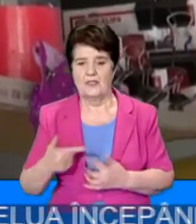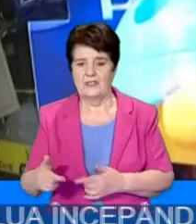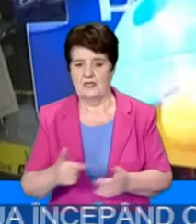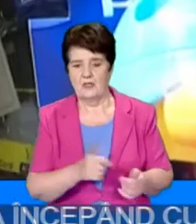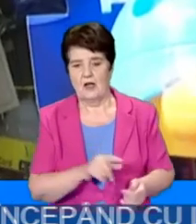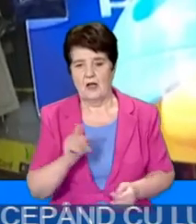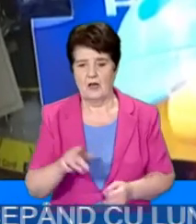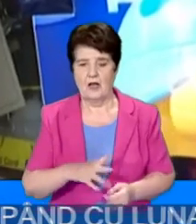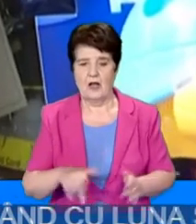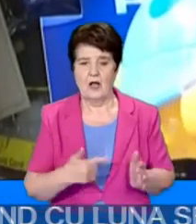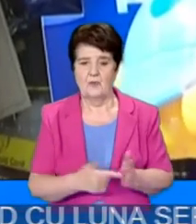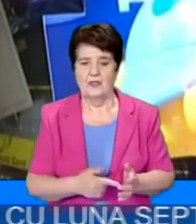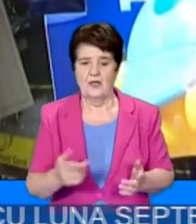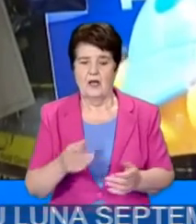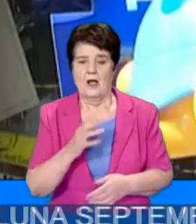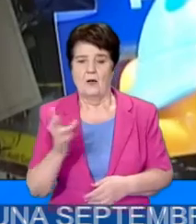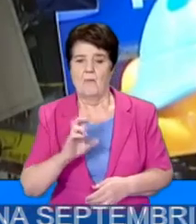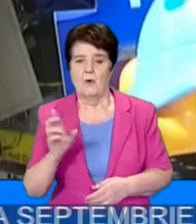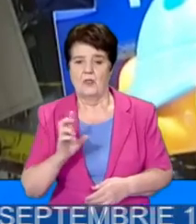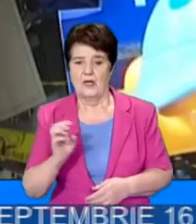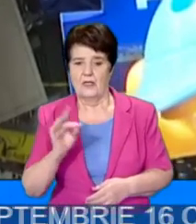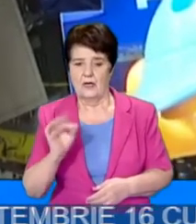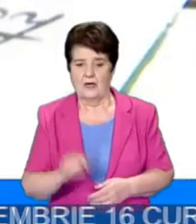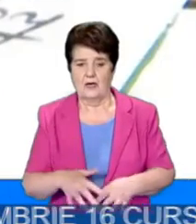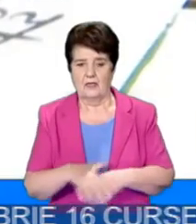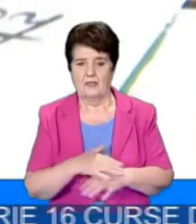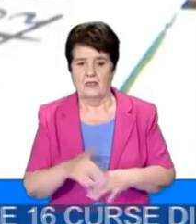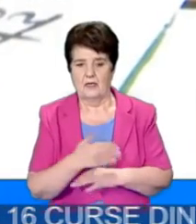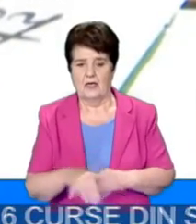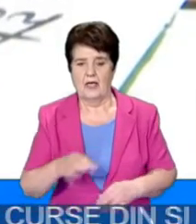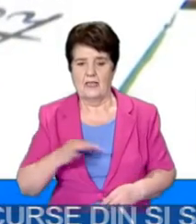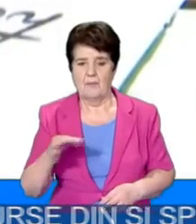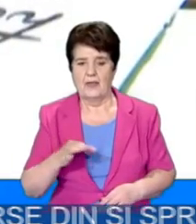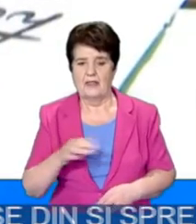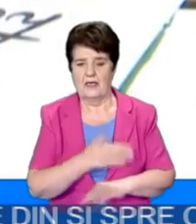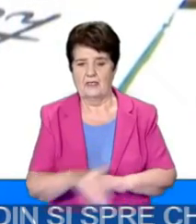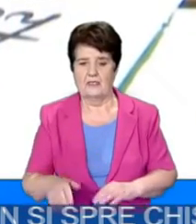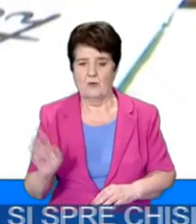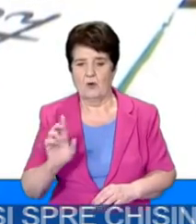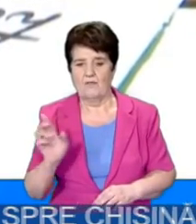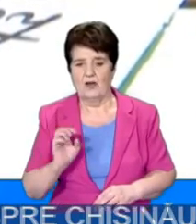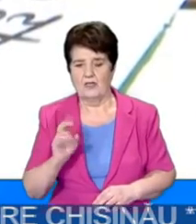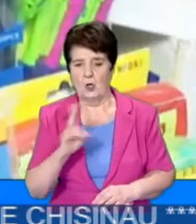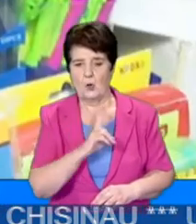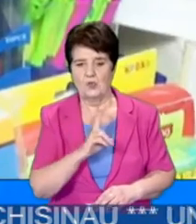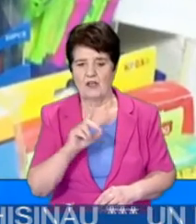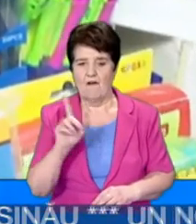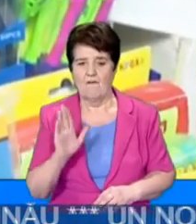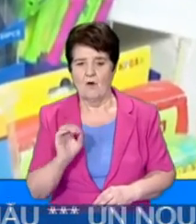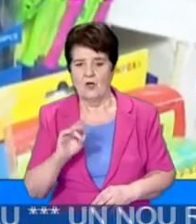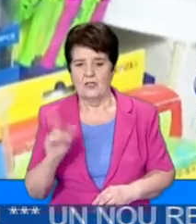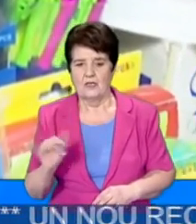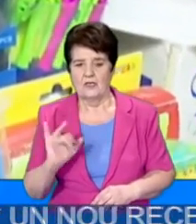ale capitalei. În sectorul Botanica va fi un târg pe strada Independenței cu bulevardul Cuzavodă, dar și